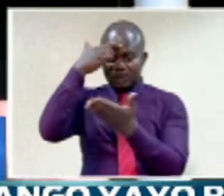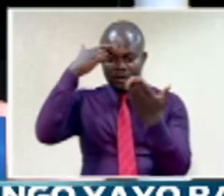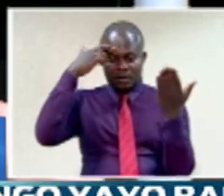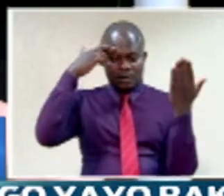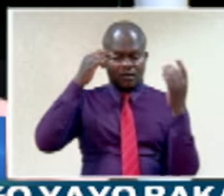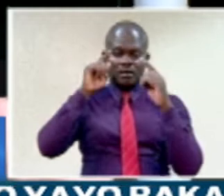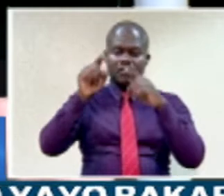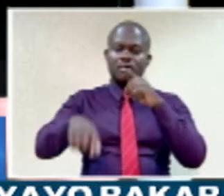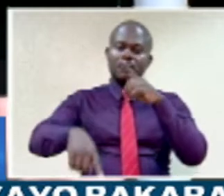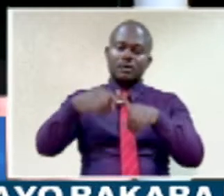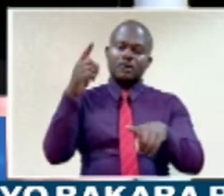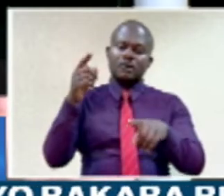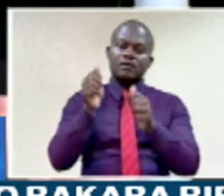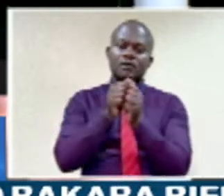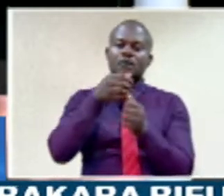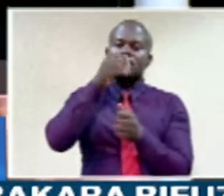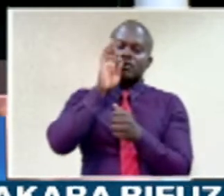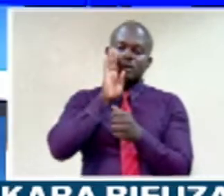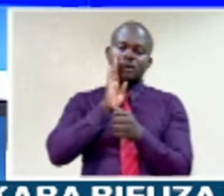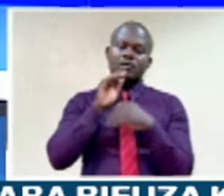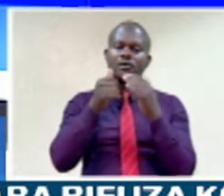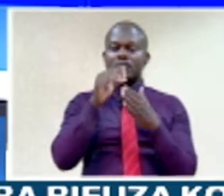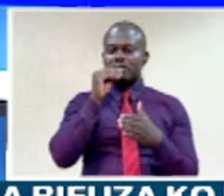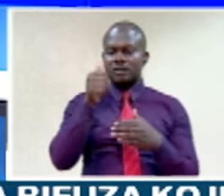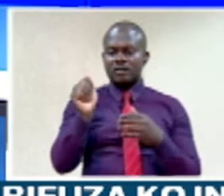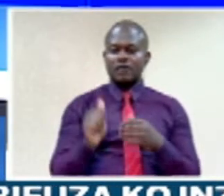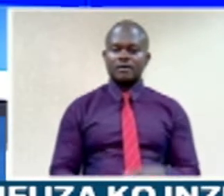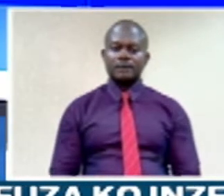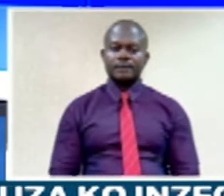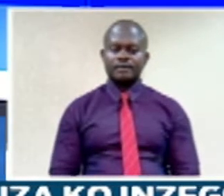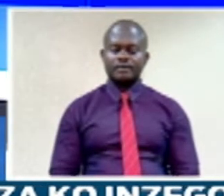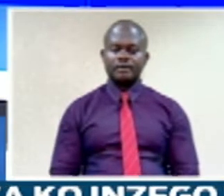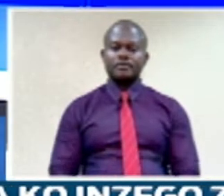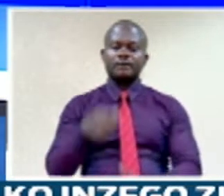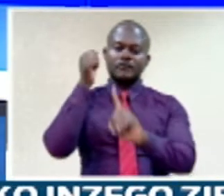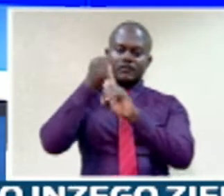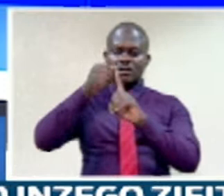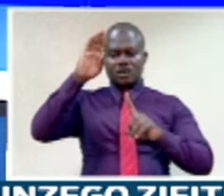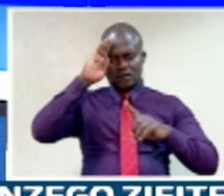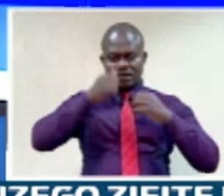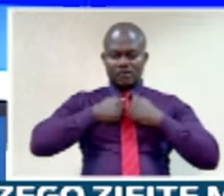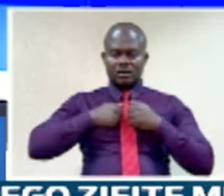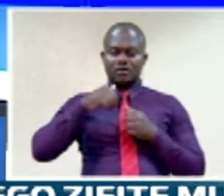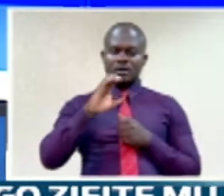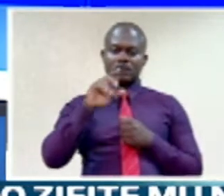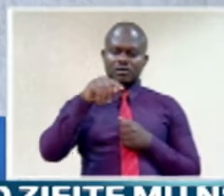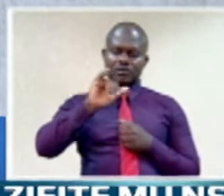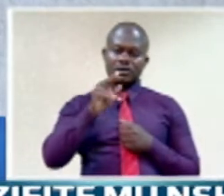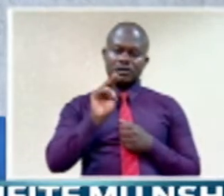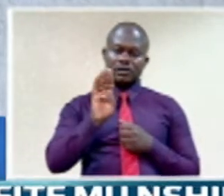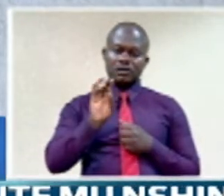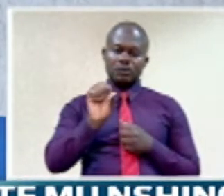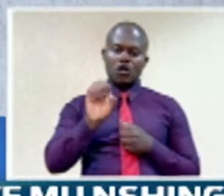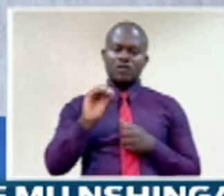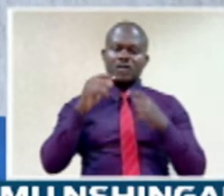byagiyeyo biramwica turi kunywa inzoga bita byiga. Umuvugizi wa polisi y'u Rwanda CP John Bosco Kabera avuga